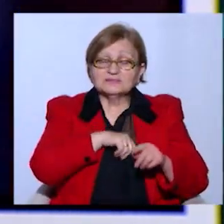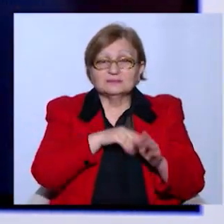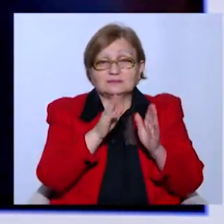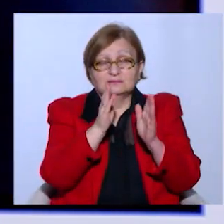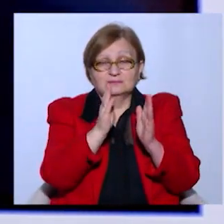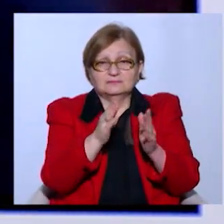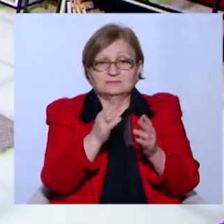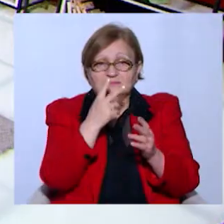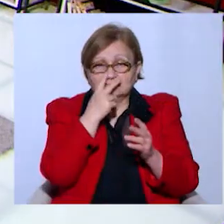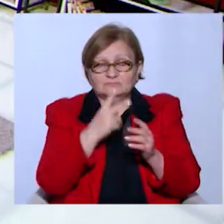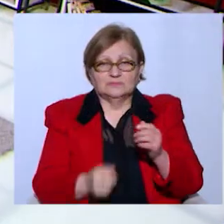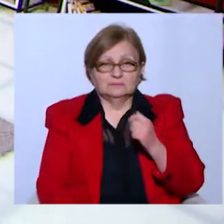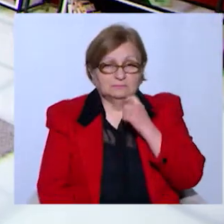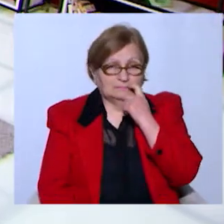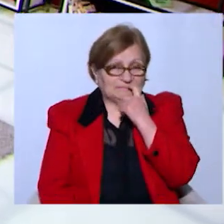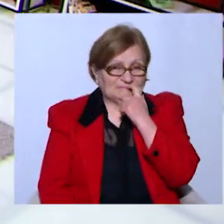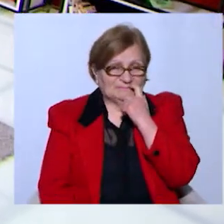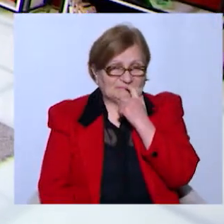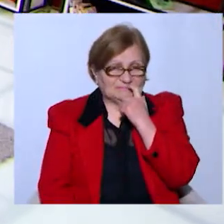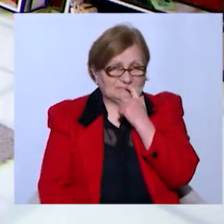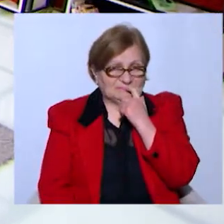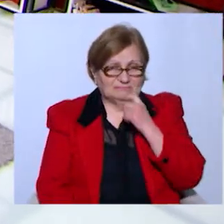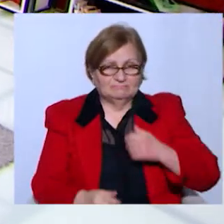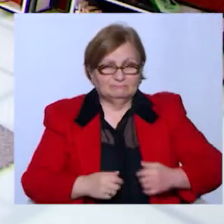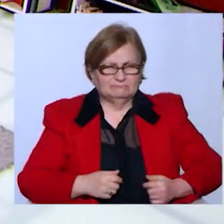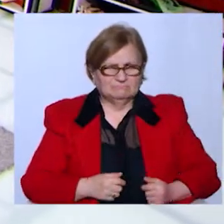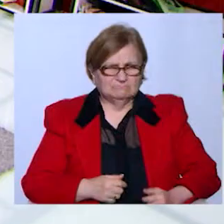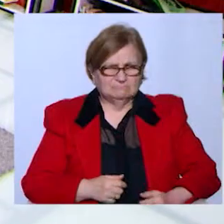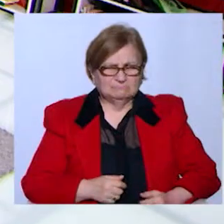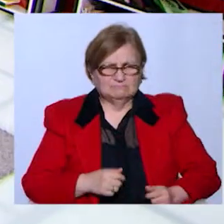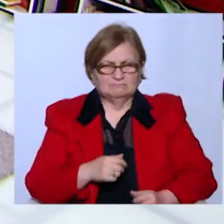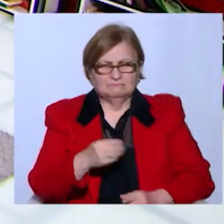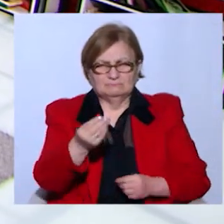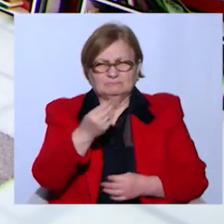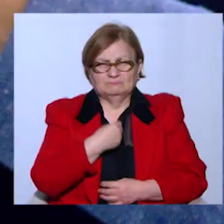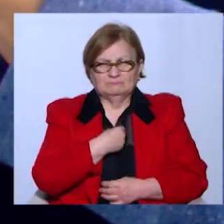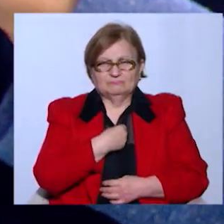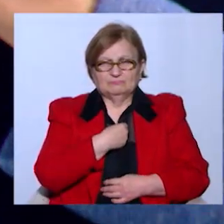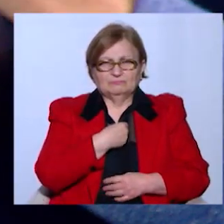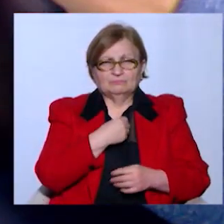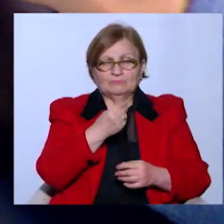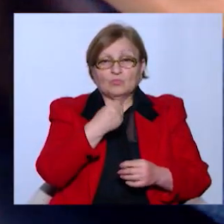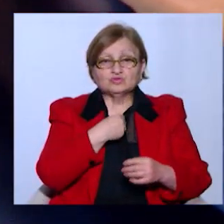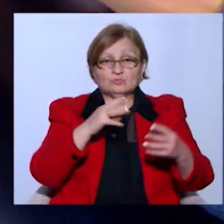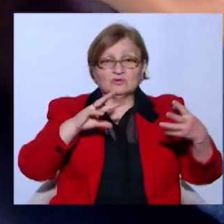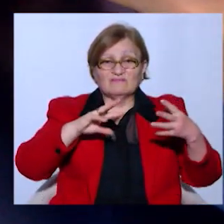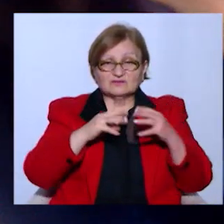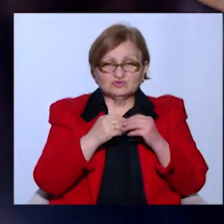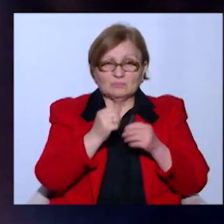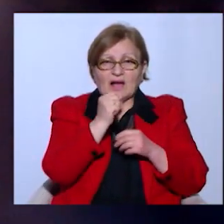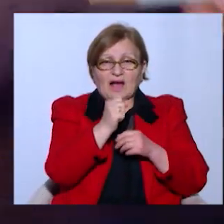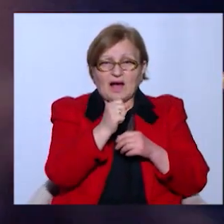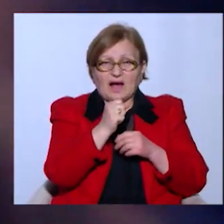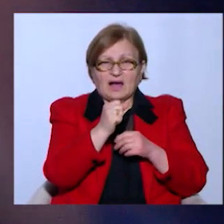ამოხსნათ. მაშასადამე მოცემული გვაქვს რომ აების ჯამი a1+a2+ და